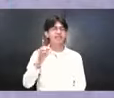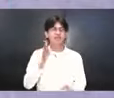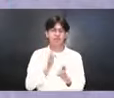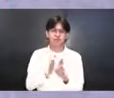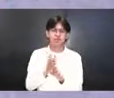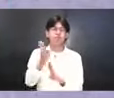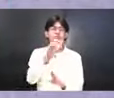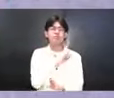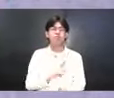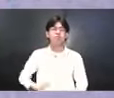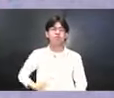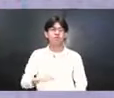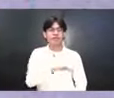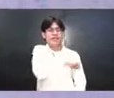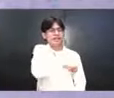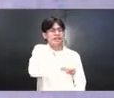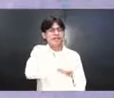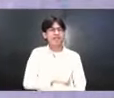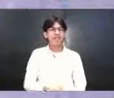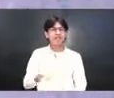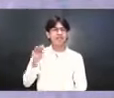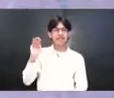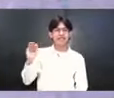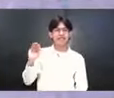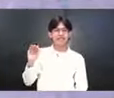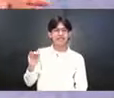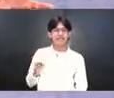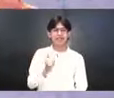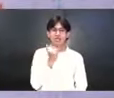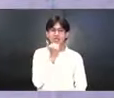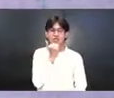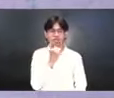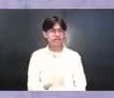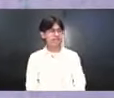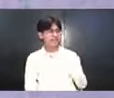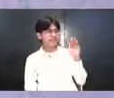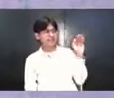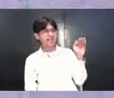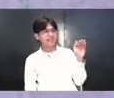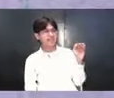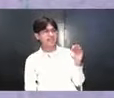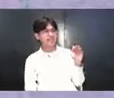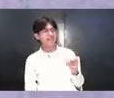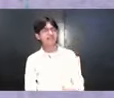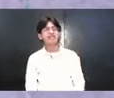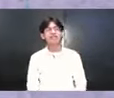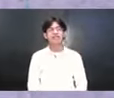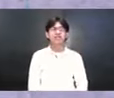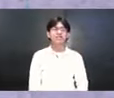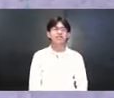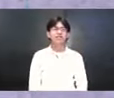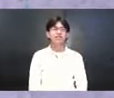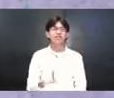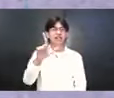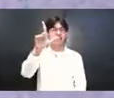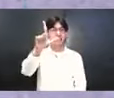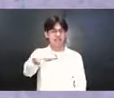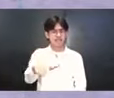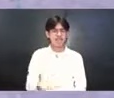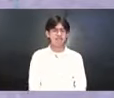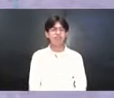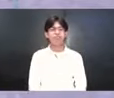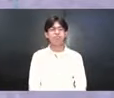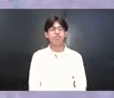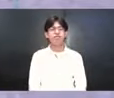Yung isa, ang tinapik niya yung nasa kanan eh. Yung kabilang kaliwa, ha? One day, a